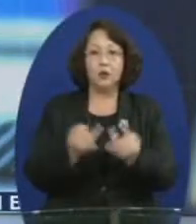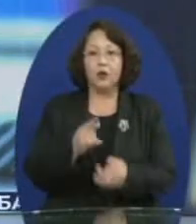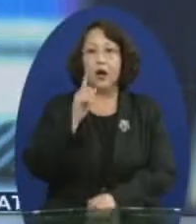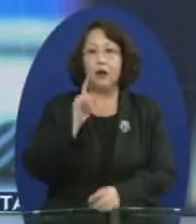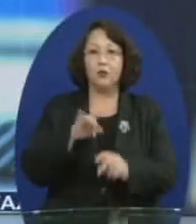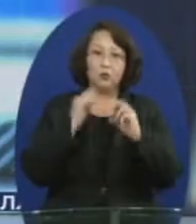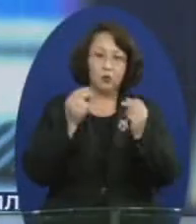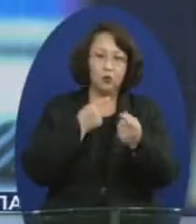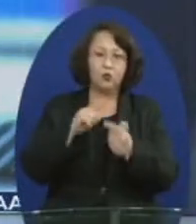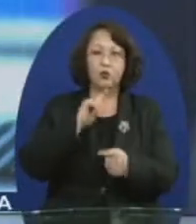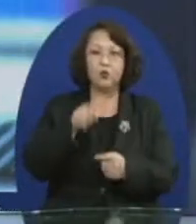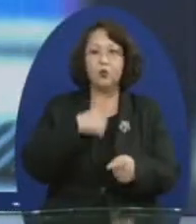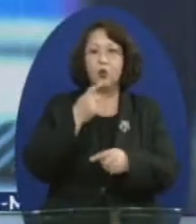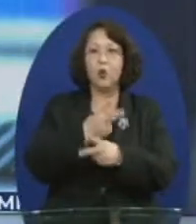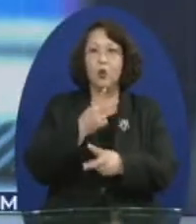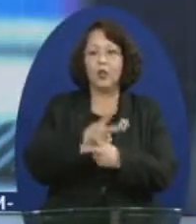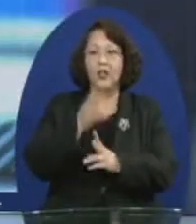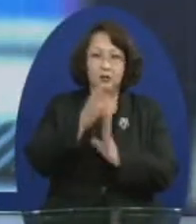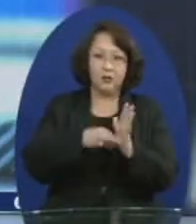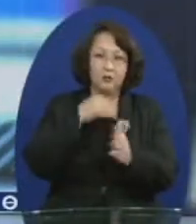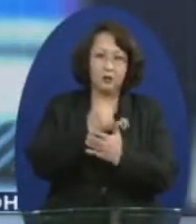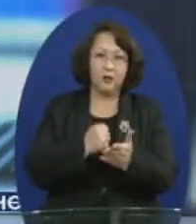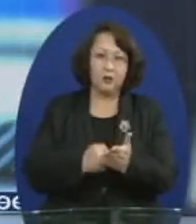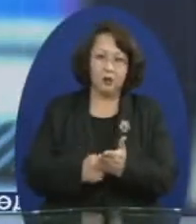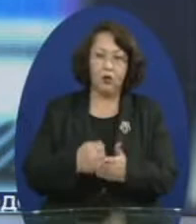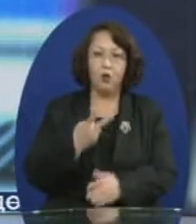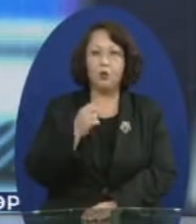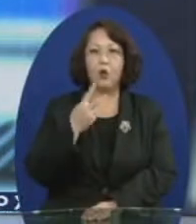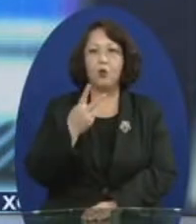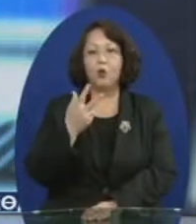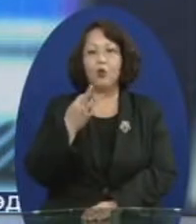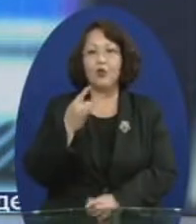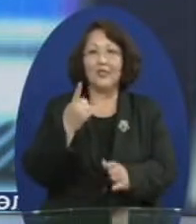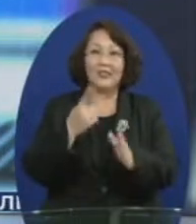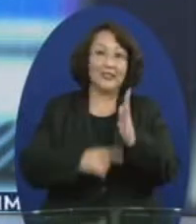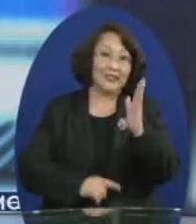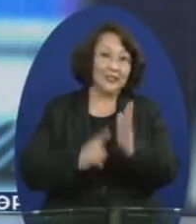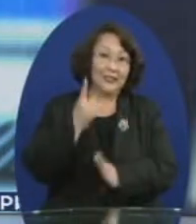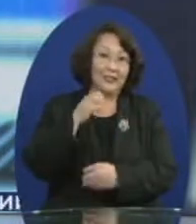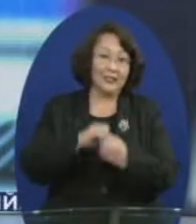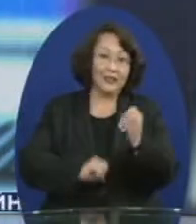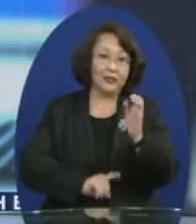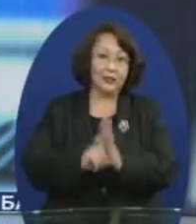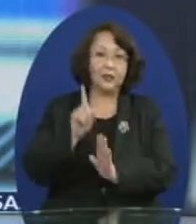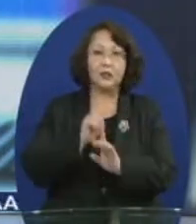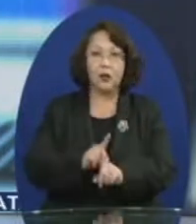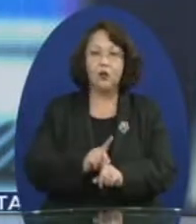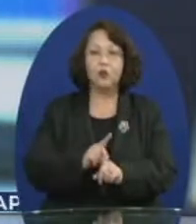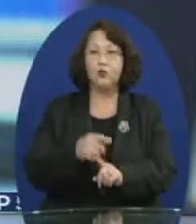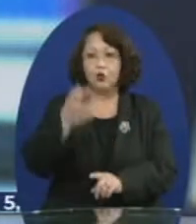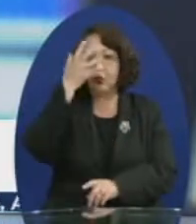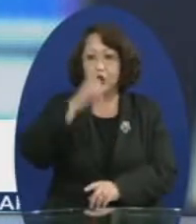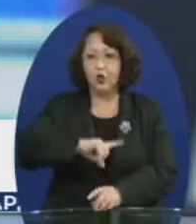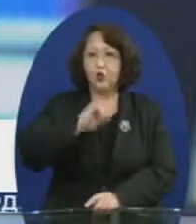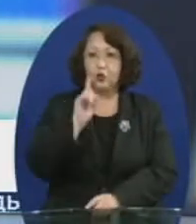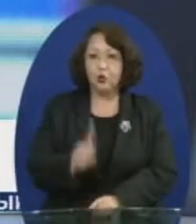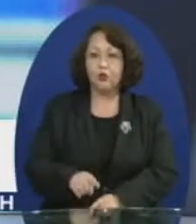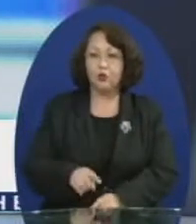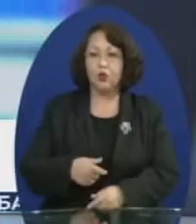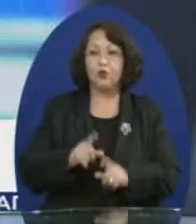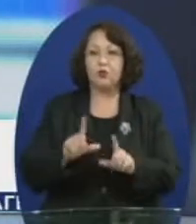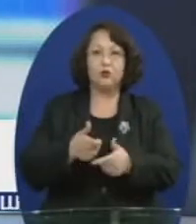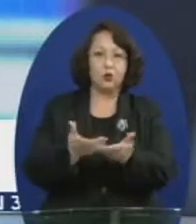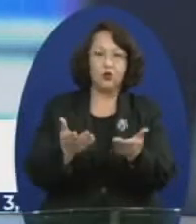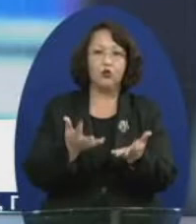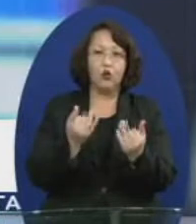Улсын хурлын хаврын чуулганаар зөвшөөрлийн тухай хуулийг хэлэлцсэн баталсан. Эх оны 1-р сарын 1-ээс хэрэгжих энэ хуулиар төрөөс олгодог зөвшөөрлийн тоо 5